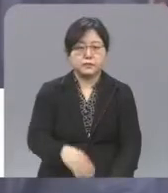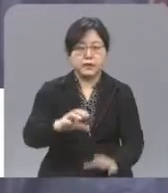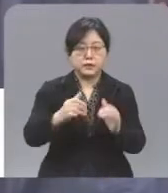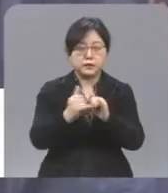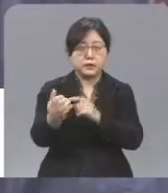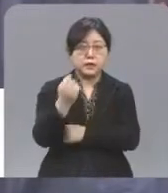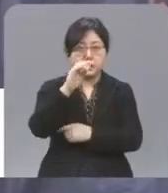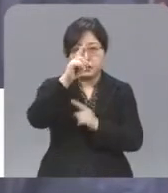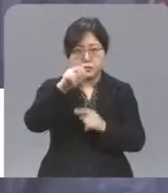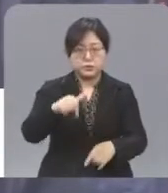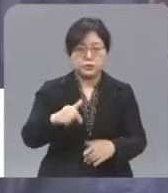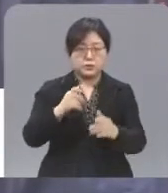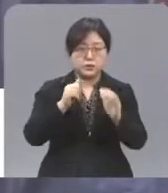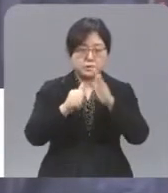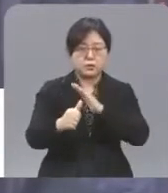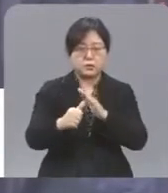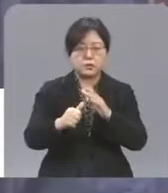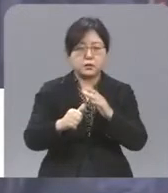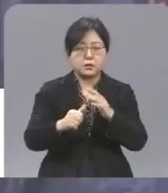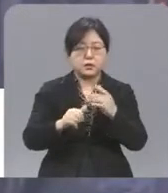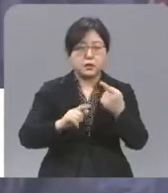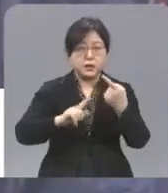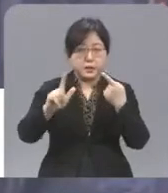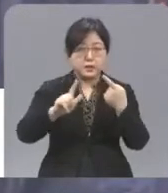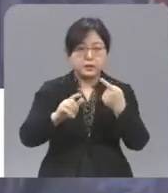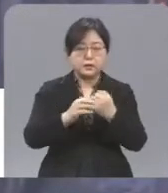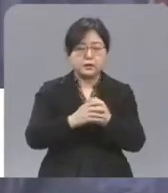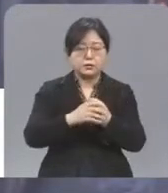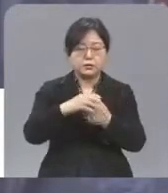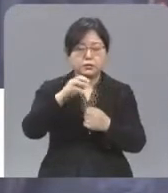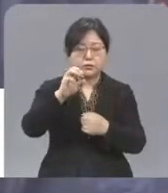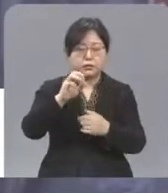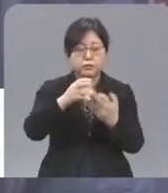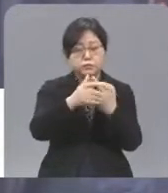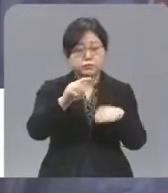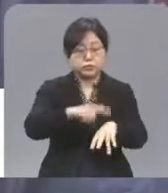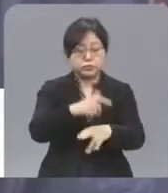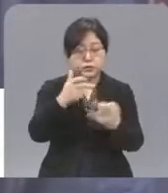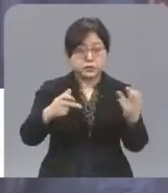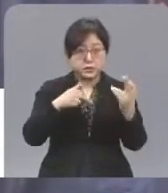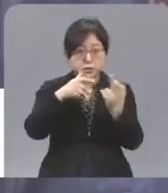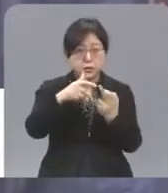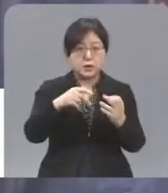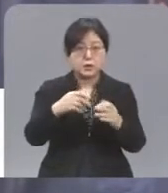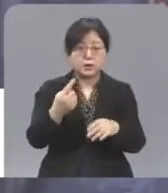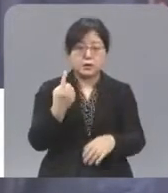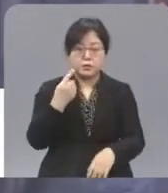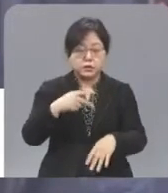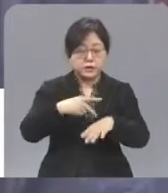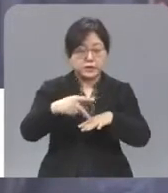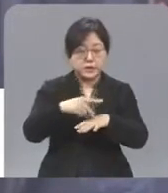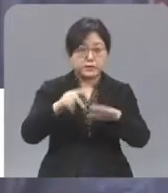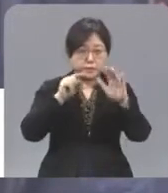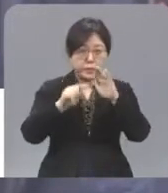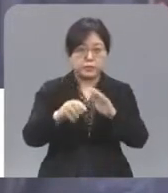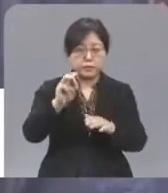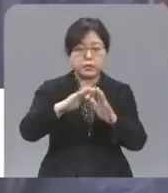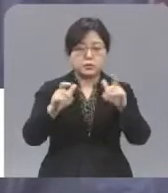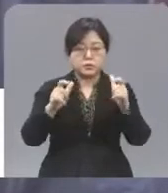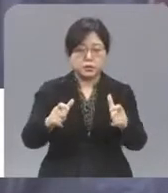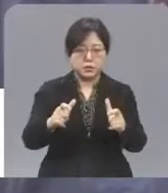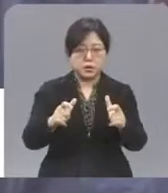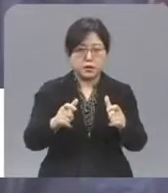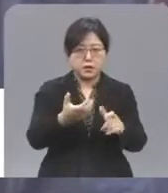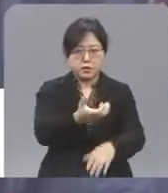국민의힘 이준석 대표가 지난 1일 광주 무등산 등산에 이어 어제는 신안군 앞해도를 방문하는 등 광주와 전남